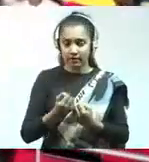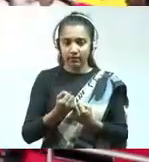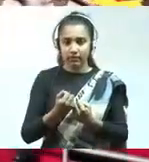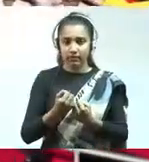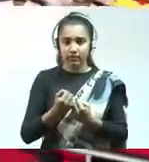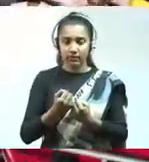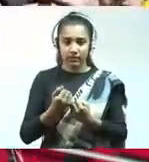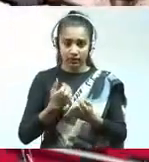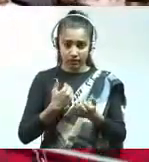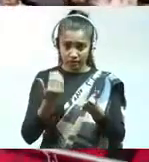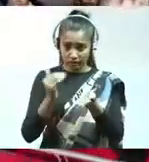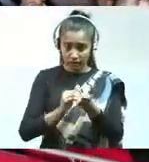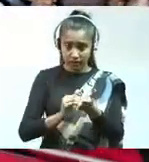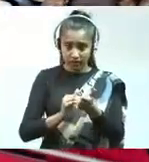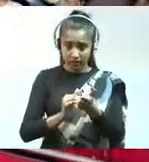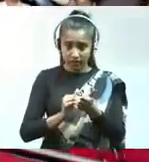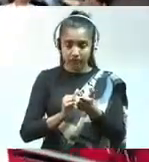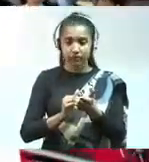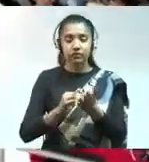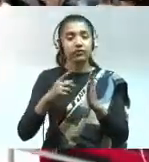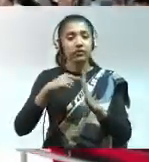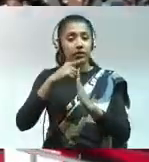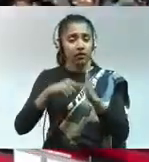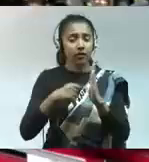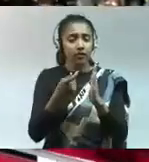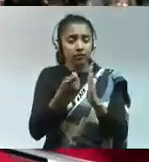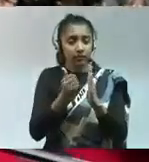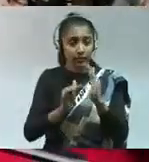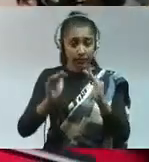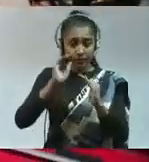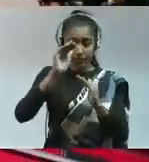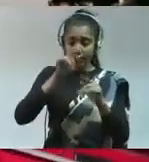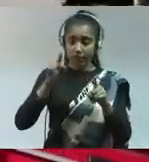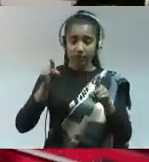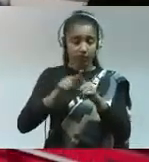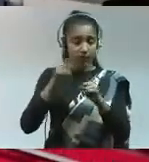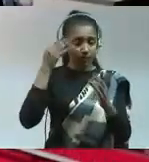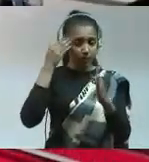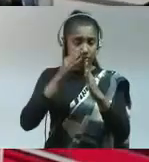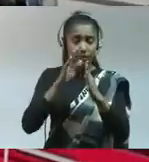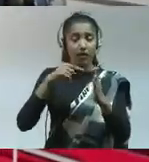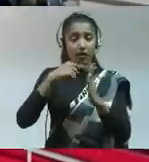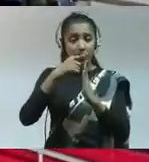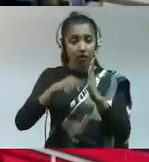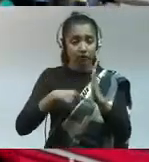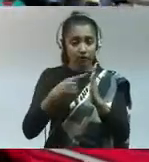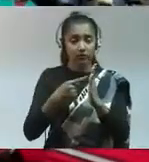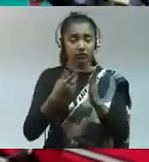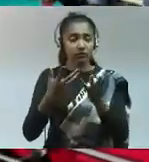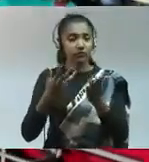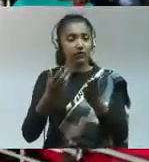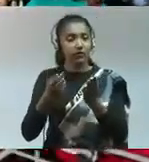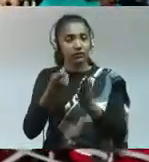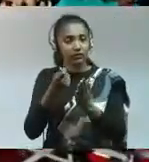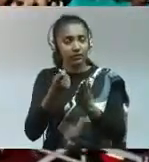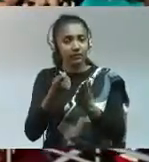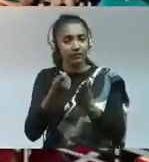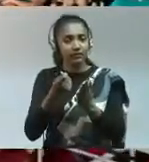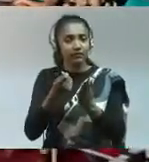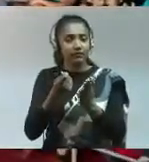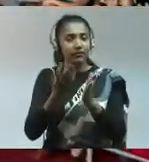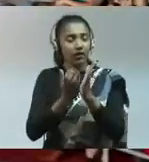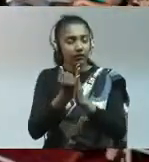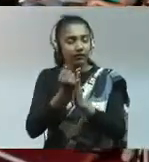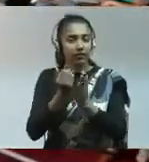නැවත රටට ආර්ථික වර්ධනයක් පමණක් නොව රටේ ආර්ථික යුක්තියද යළි දිනා ගැනීමට